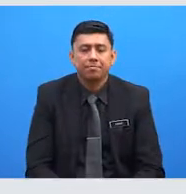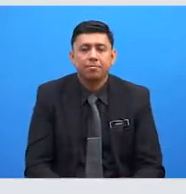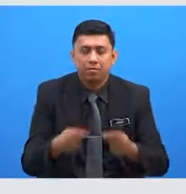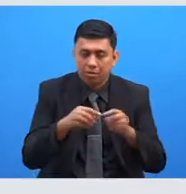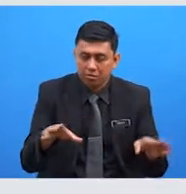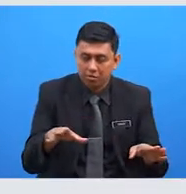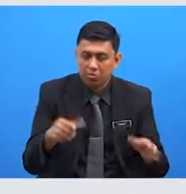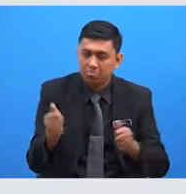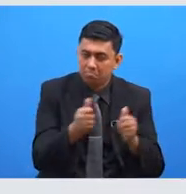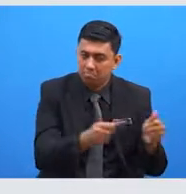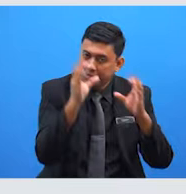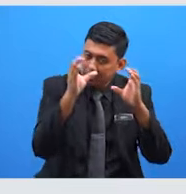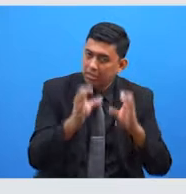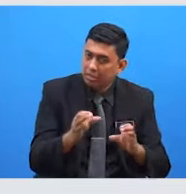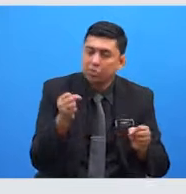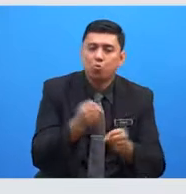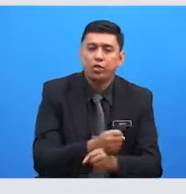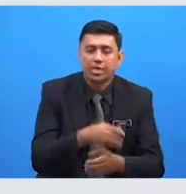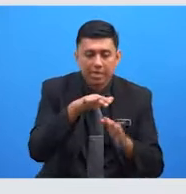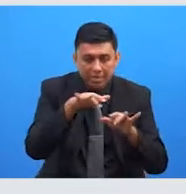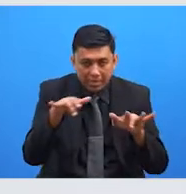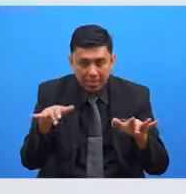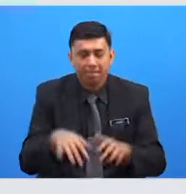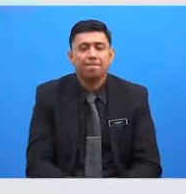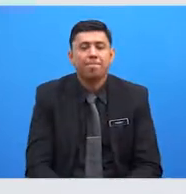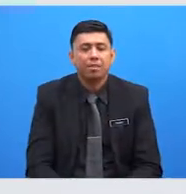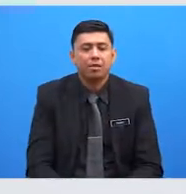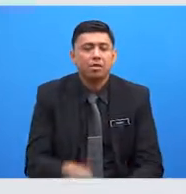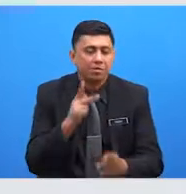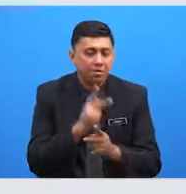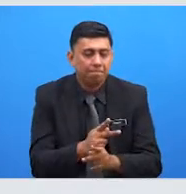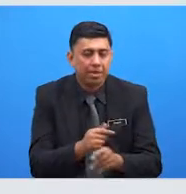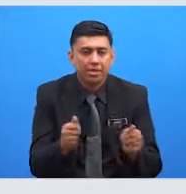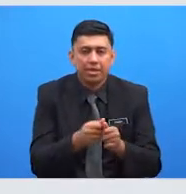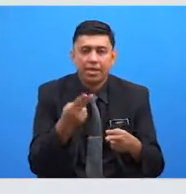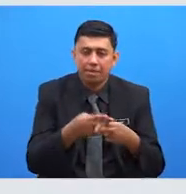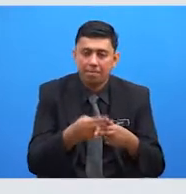Setelah semua atur cara sempurna ditaip, simpan semula dengan nama fail